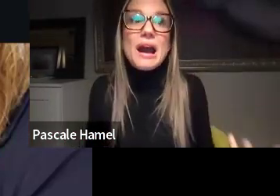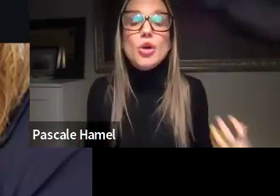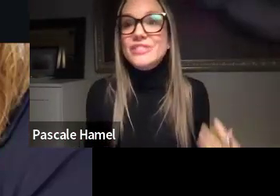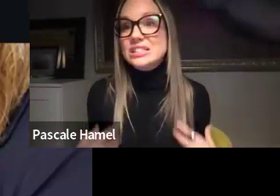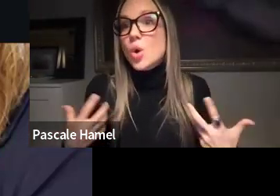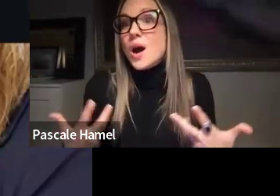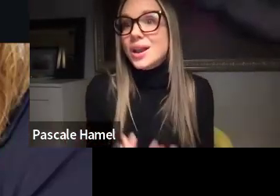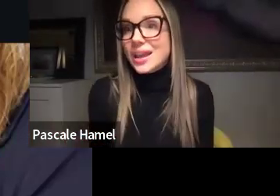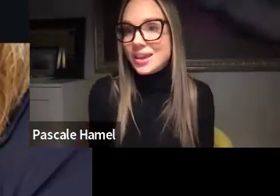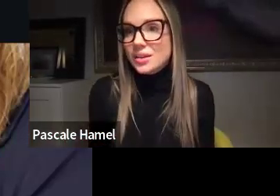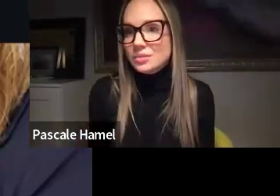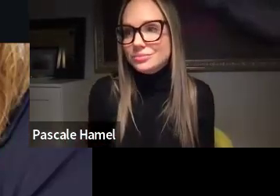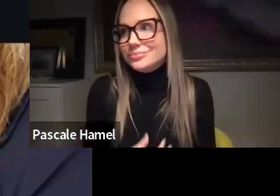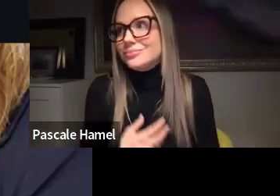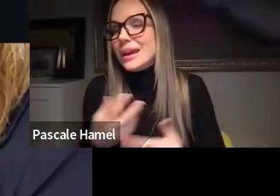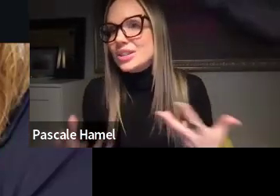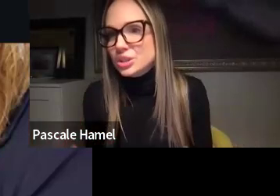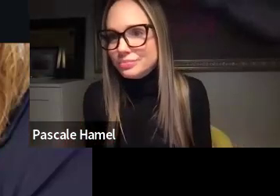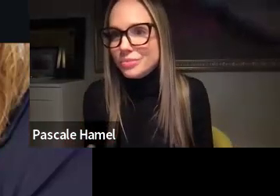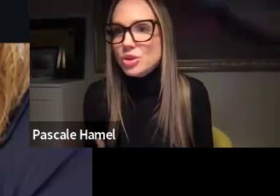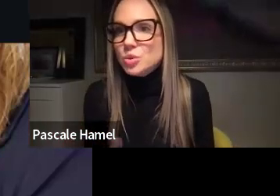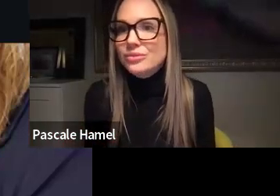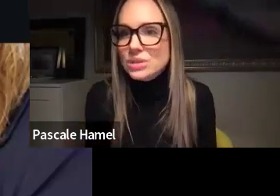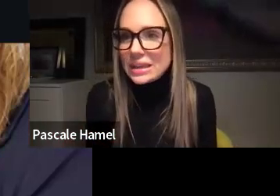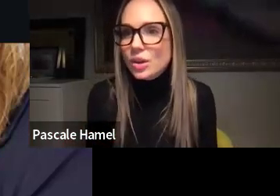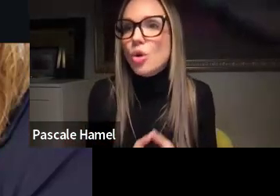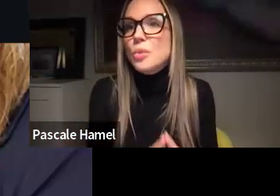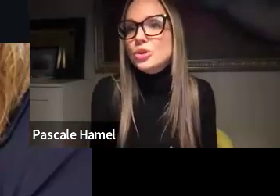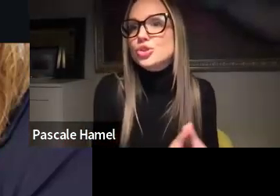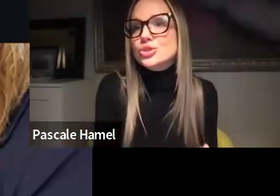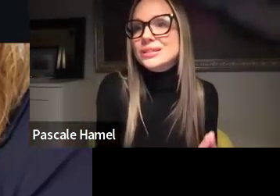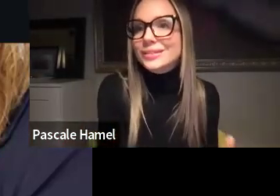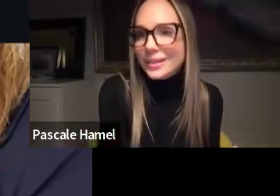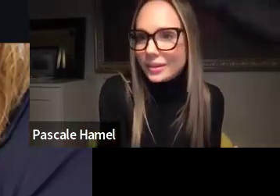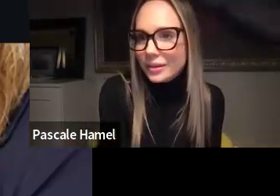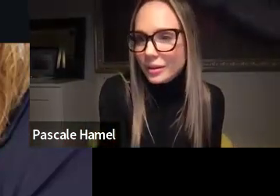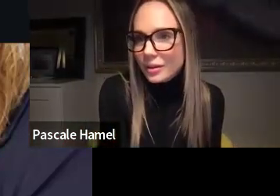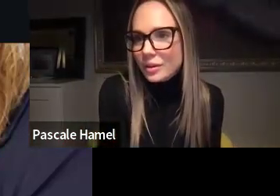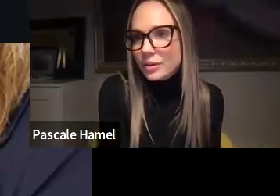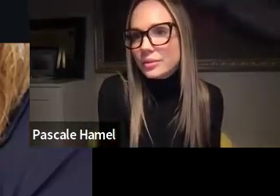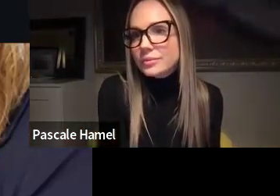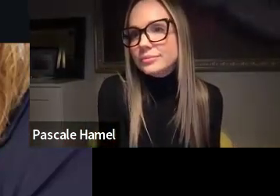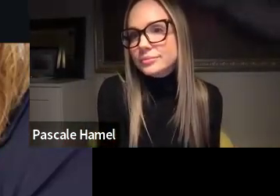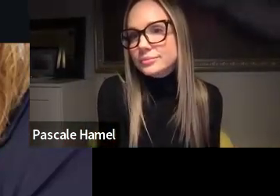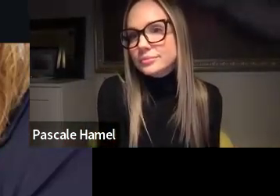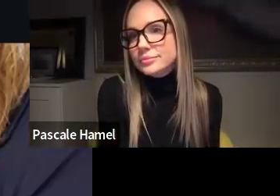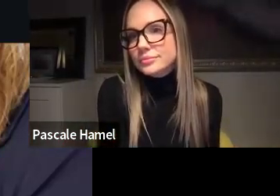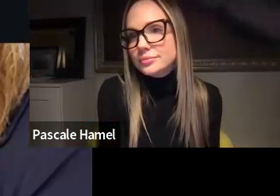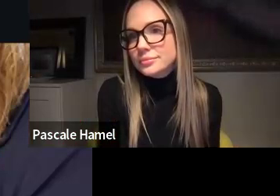Si on prend un veston en lin, ben, j'ai pas besoin de vous dire qu'on porte ça juste l'été.